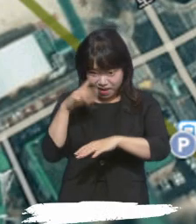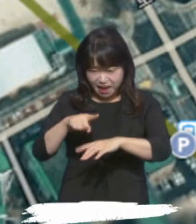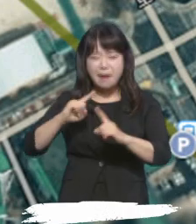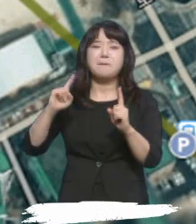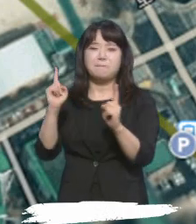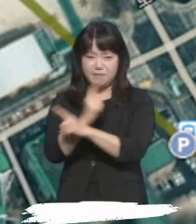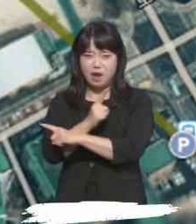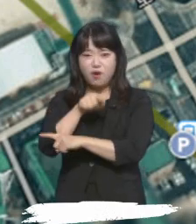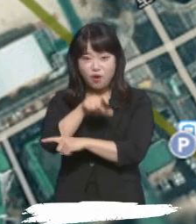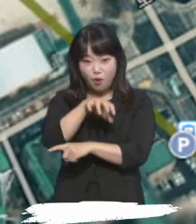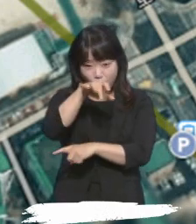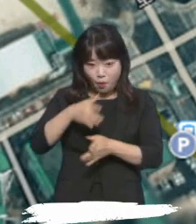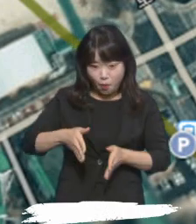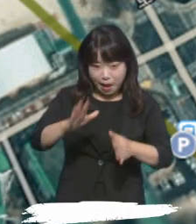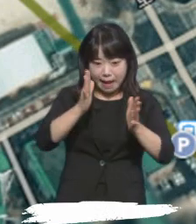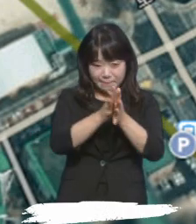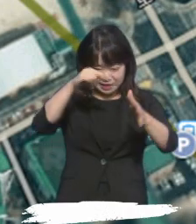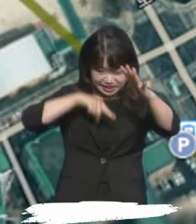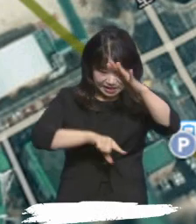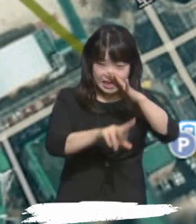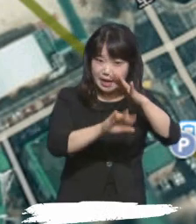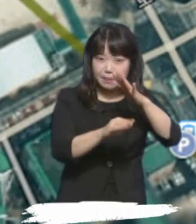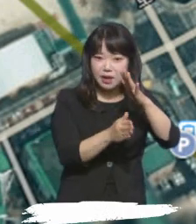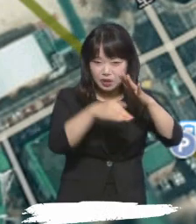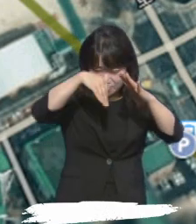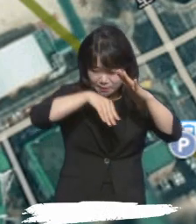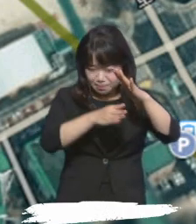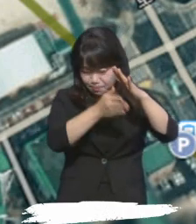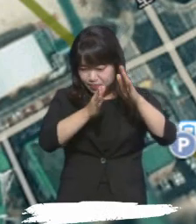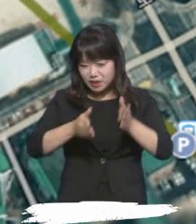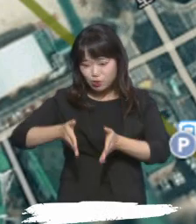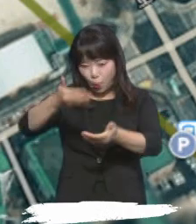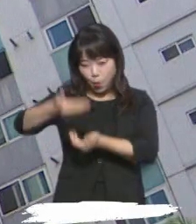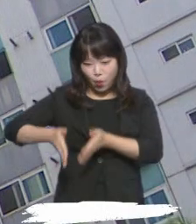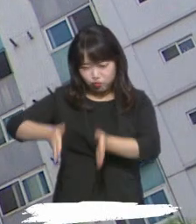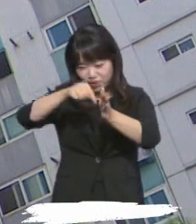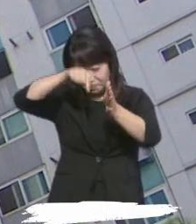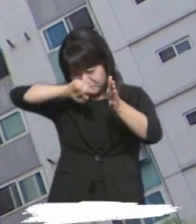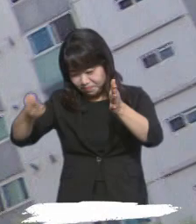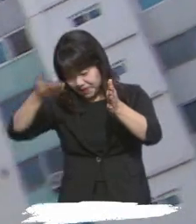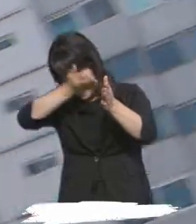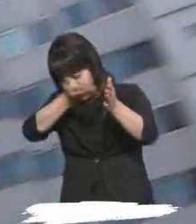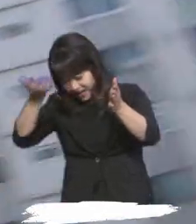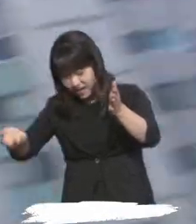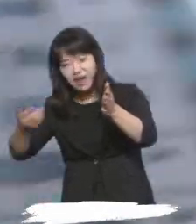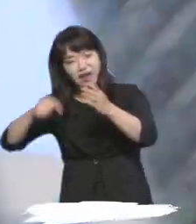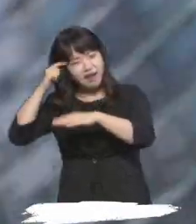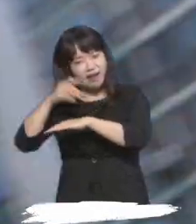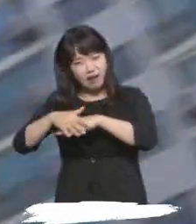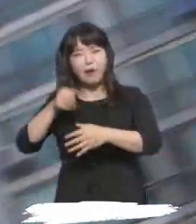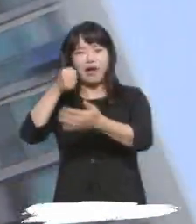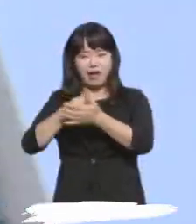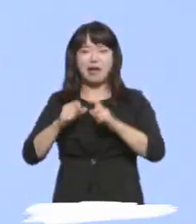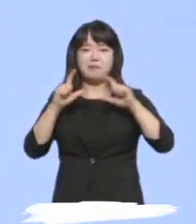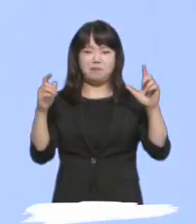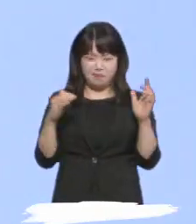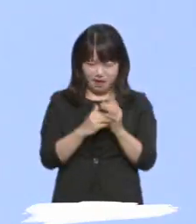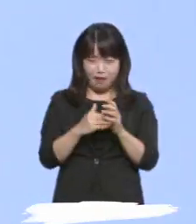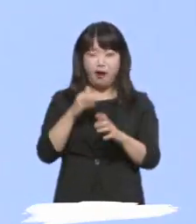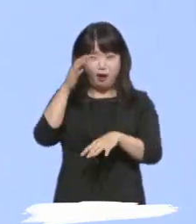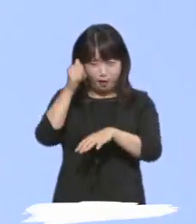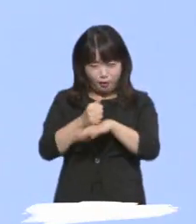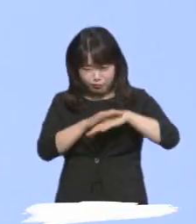철도 노선 위치를 아파트 부지에서 도로 밑으로 조정했습니다. 그러면서 GTX 신호선 실시계획 변경